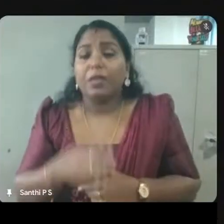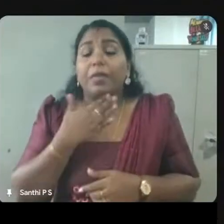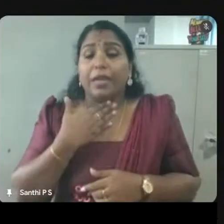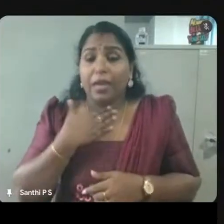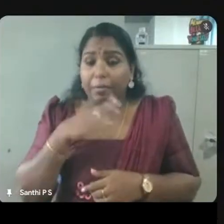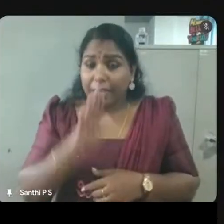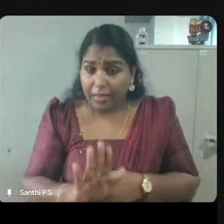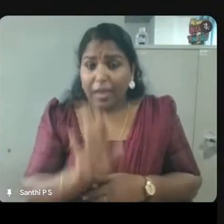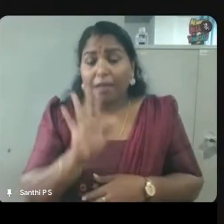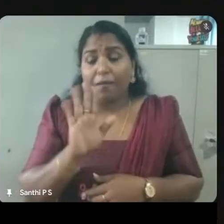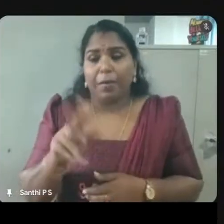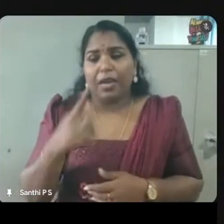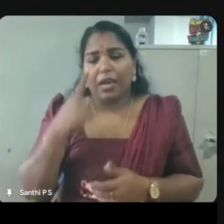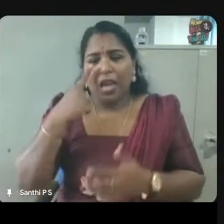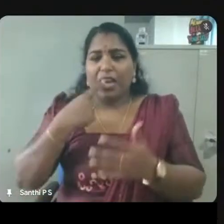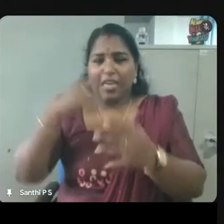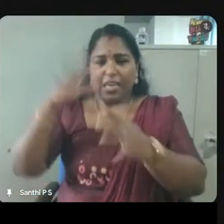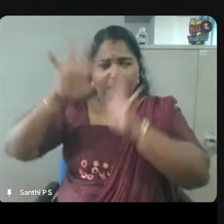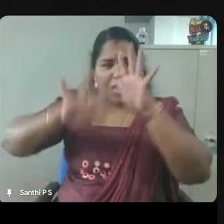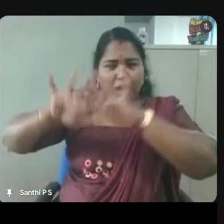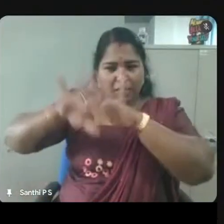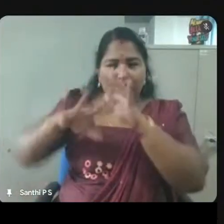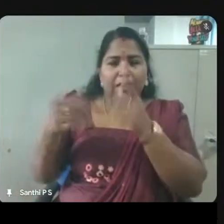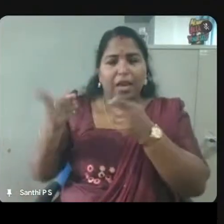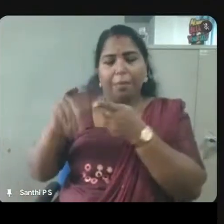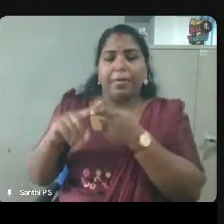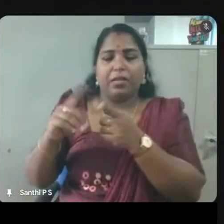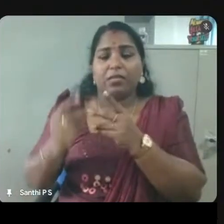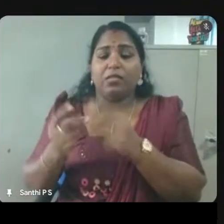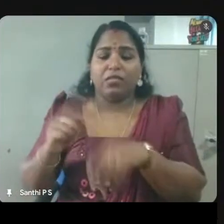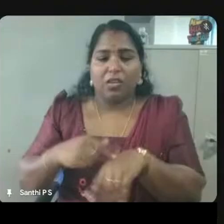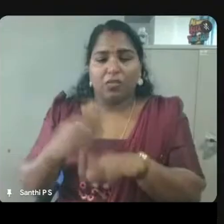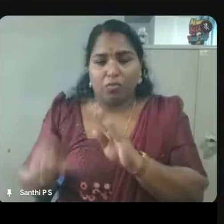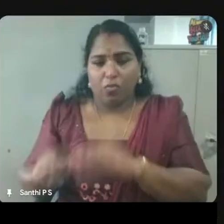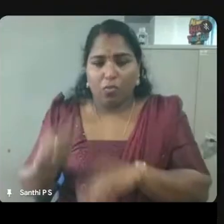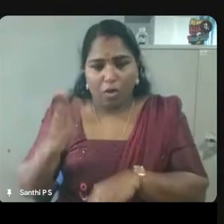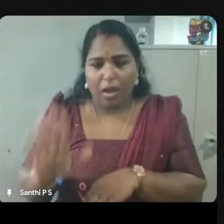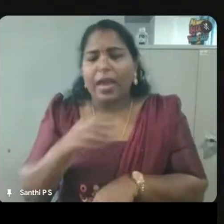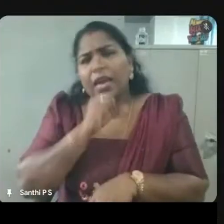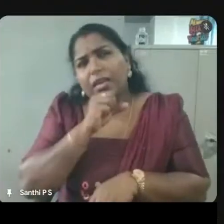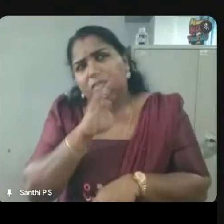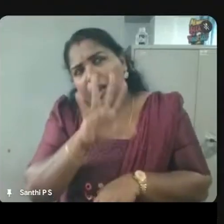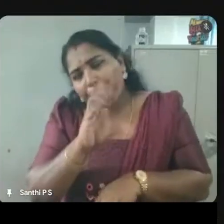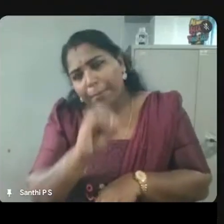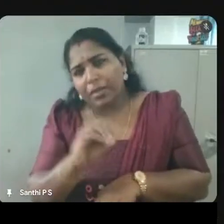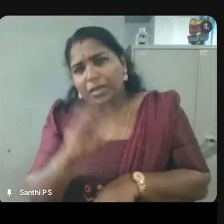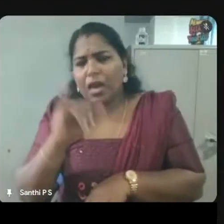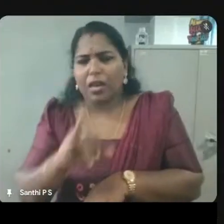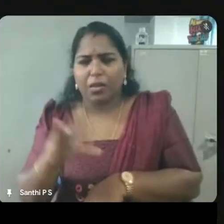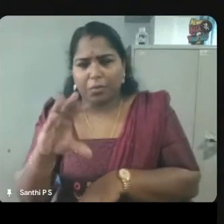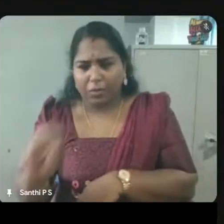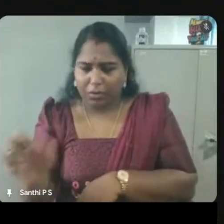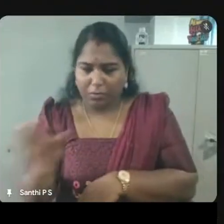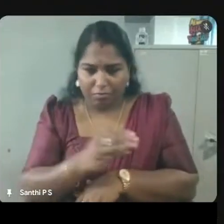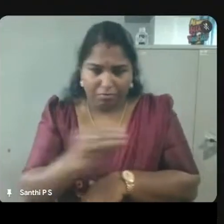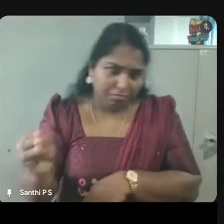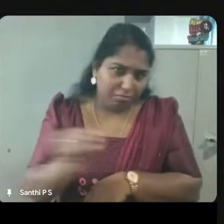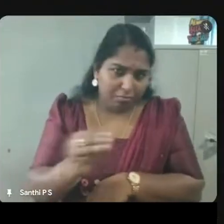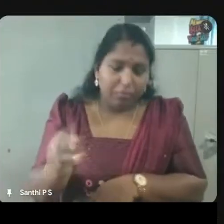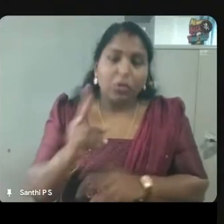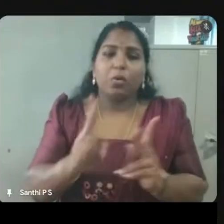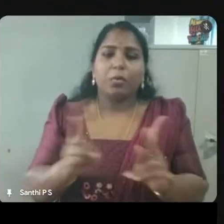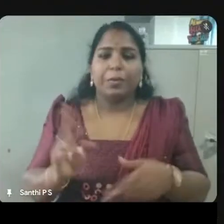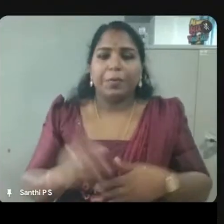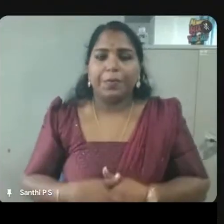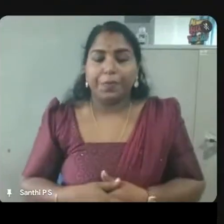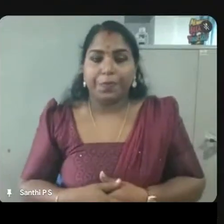ചെറിയ പ്രായത്തിൽ 50 വയസ്സിൽ 60 ഒക്കെ, സാധാരണ നമ്മളൊരു 50-60 വയസ്സിലാണ് കാറ്ററാക്ട് വരുന്നത്. പക്ഷെ സാധാരണ വരുന്ന